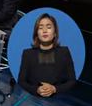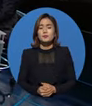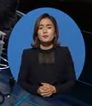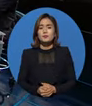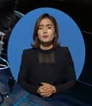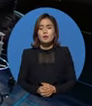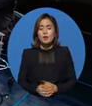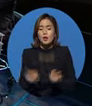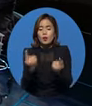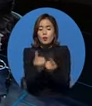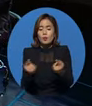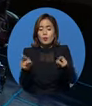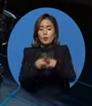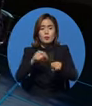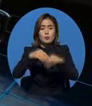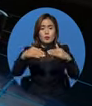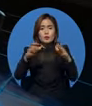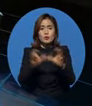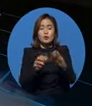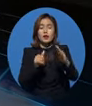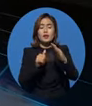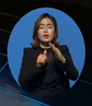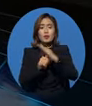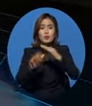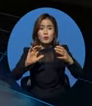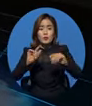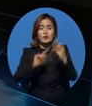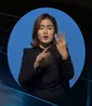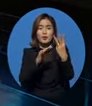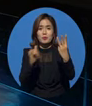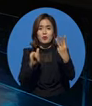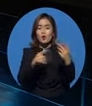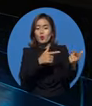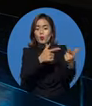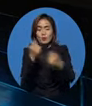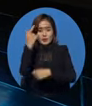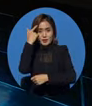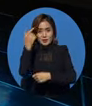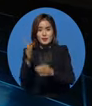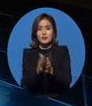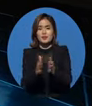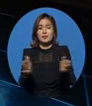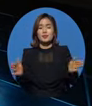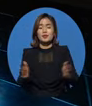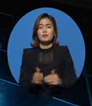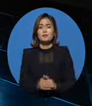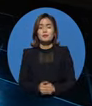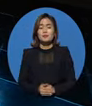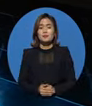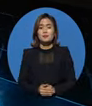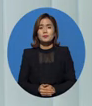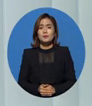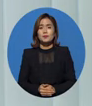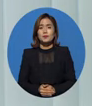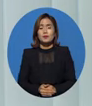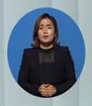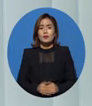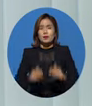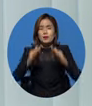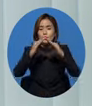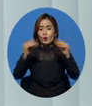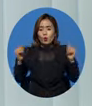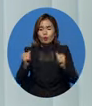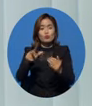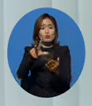네타 그러 민주당 당대표 후보 토론 에 다시 한 번 새 후보에게 공통 질문 드리겠습니다 이번 질문은 전북지역 켠